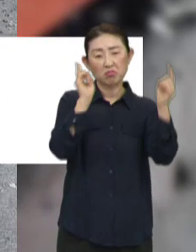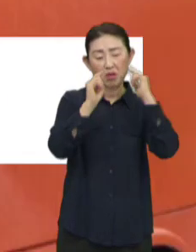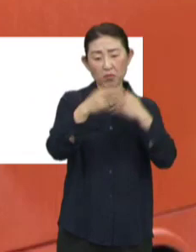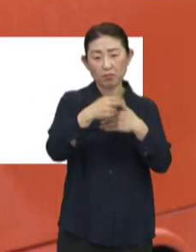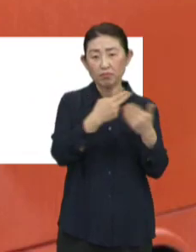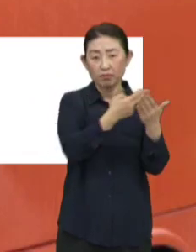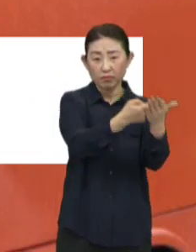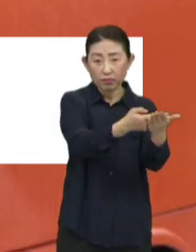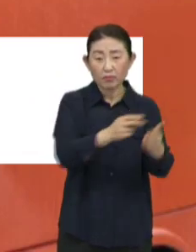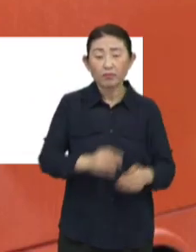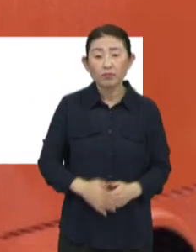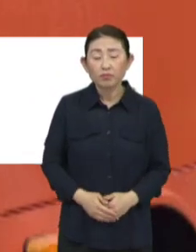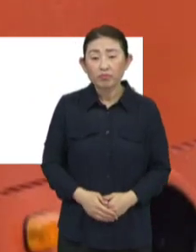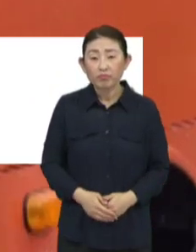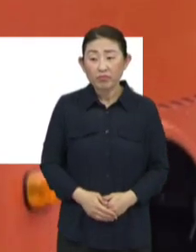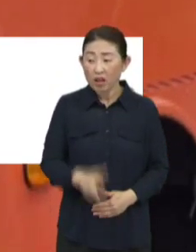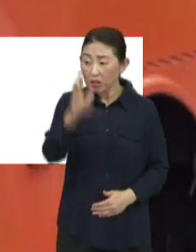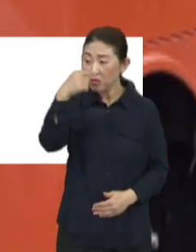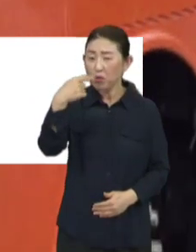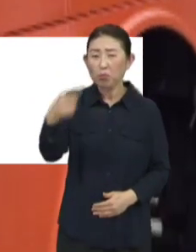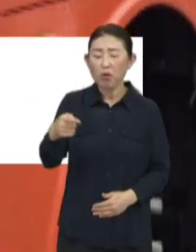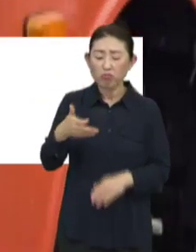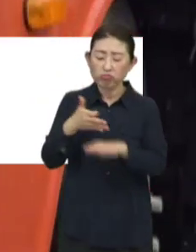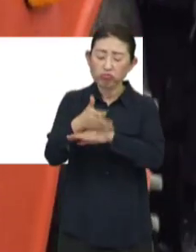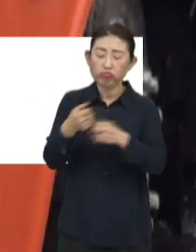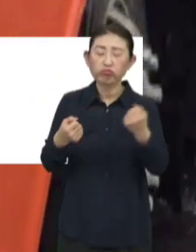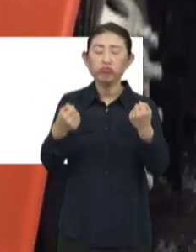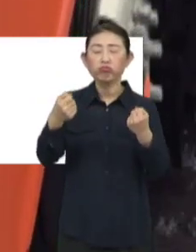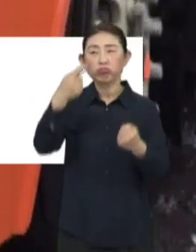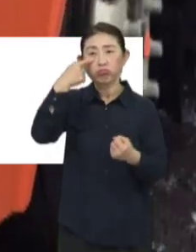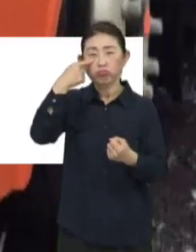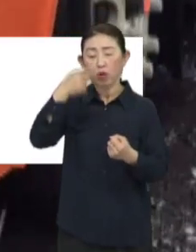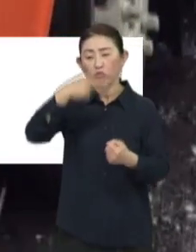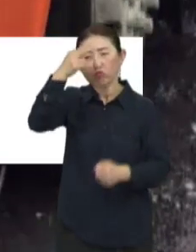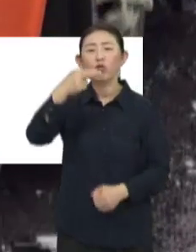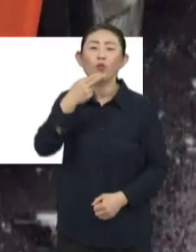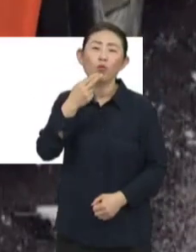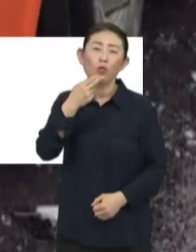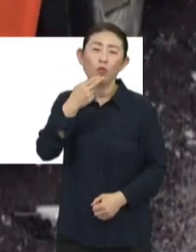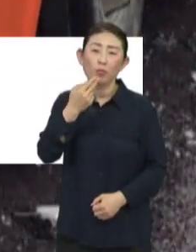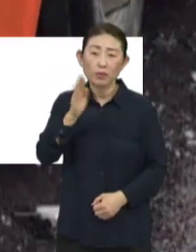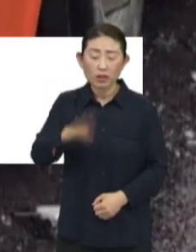병원에 옮겨졌습니다. 경찰은 SUV 차량 운전자가 음주 상태는